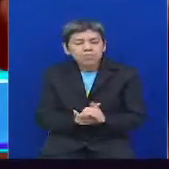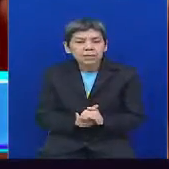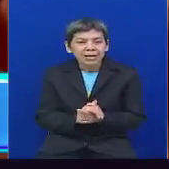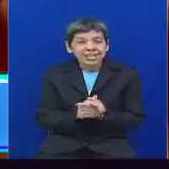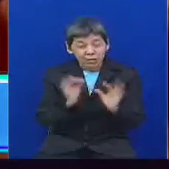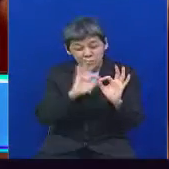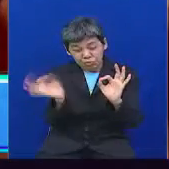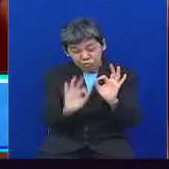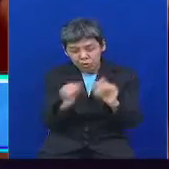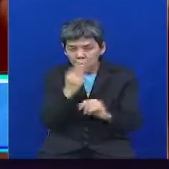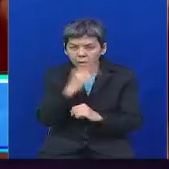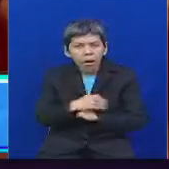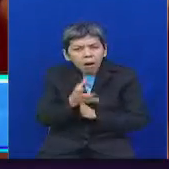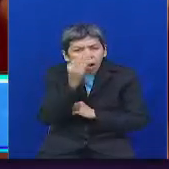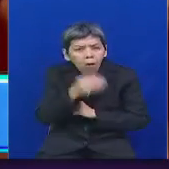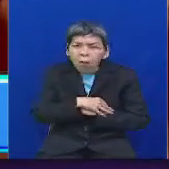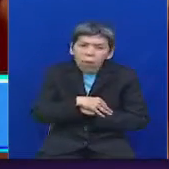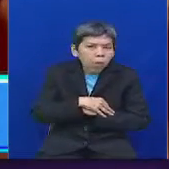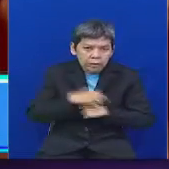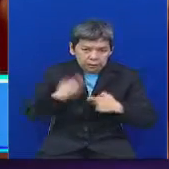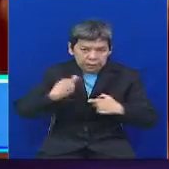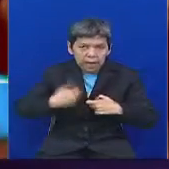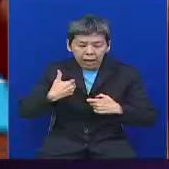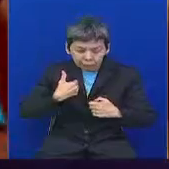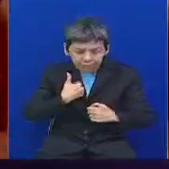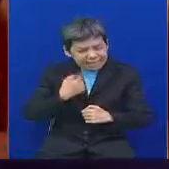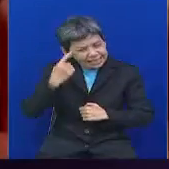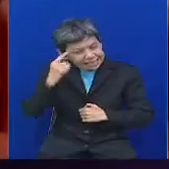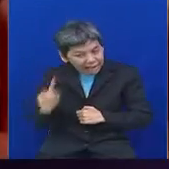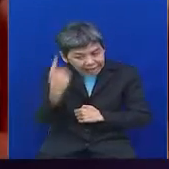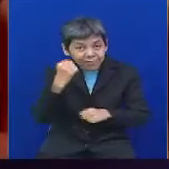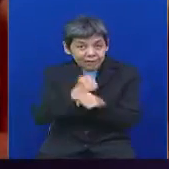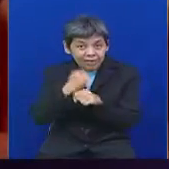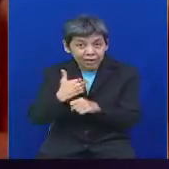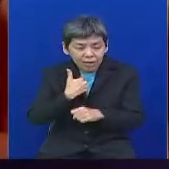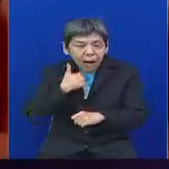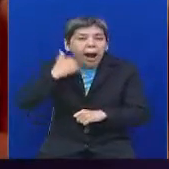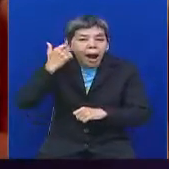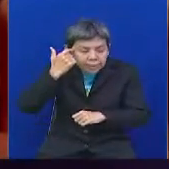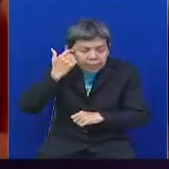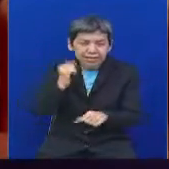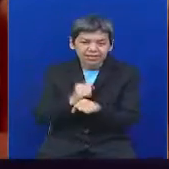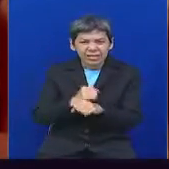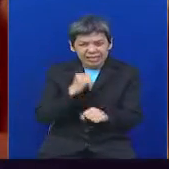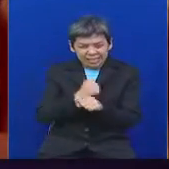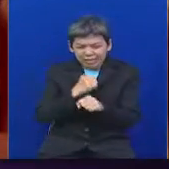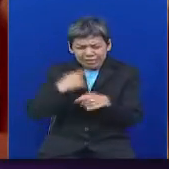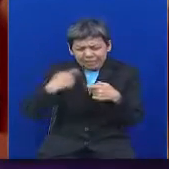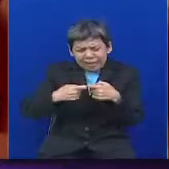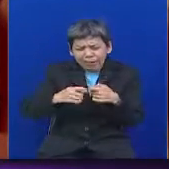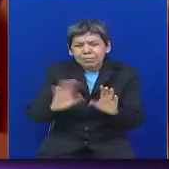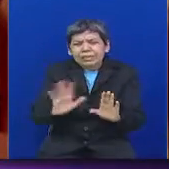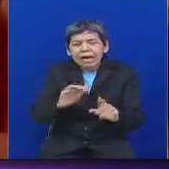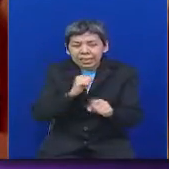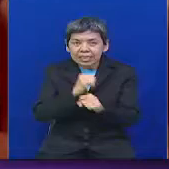าเนี่ยค่อนข้างจะยากแต่จริงๆเราก็ต้องเริ่มต้นจากที่ไหนสักแห่งนะคะเพราะว่าเชื่อว่าเขาไม่ได้ทำหนังยากเกินความส